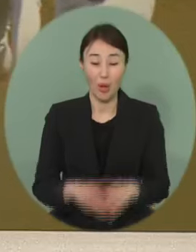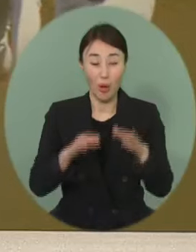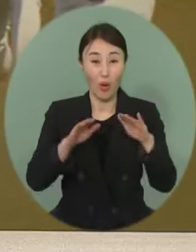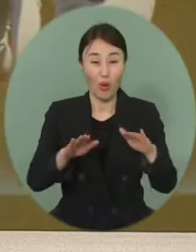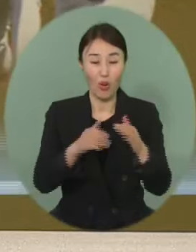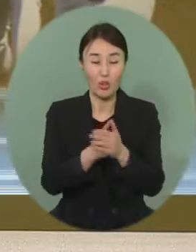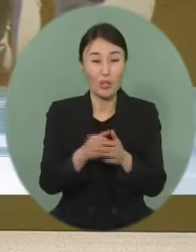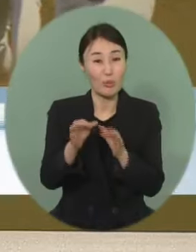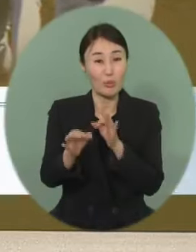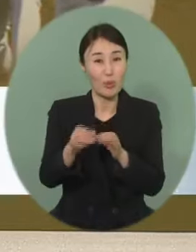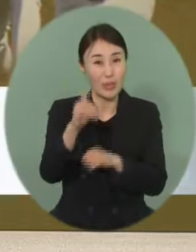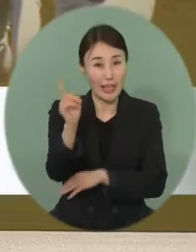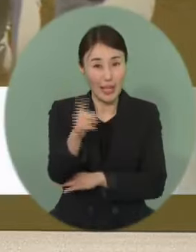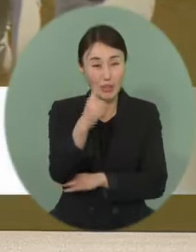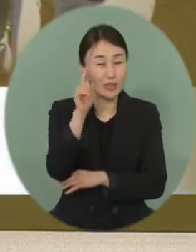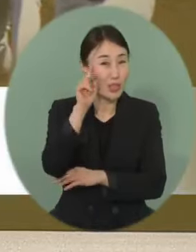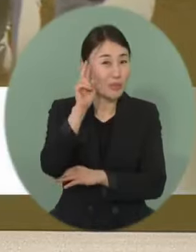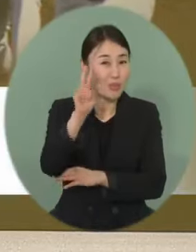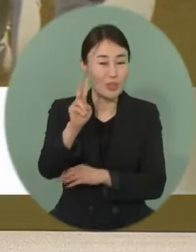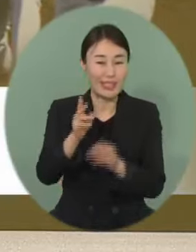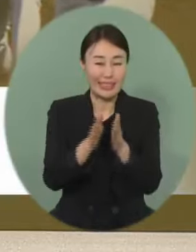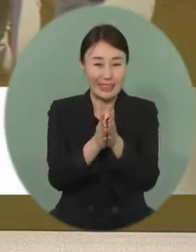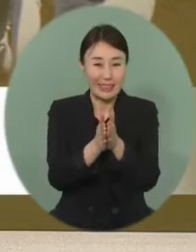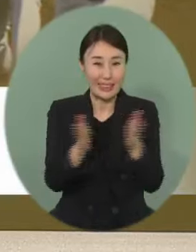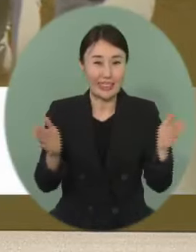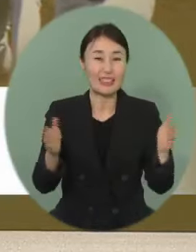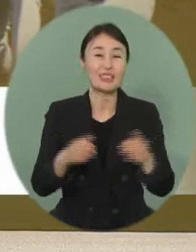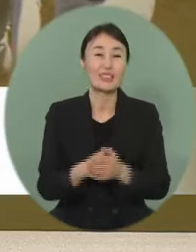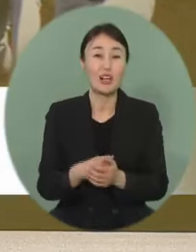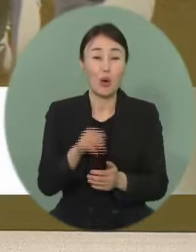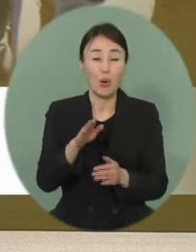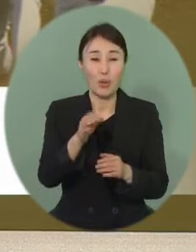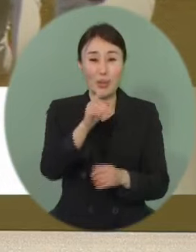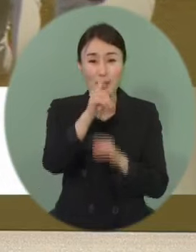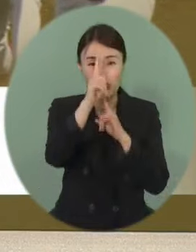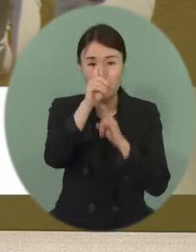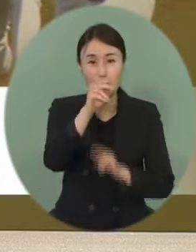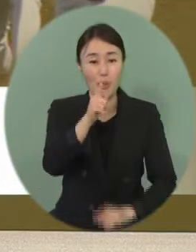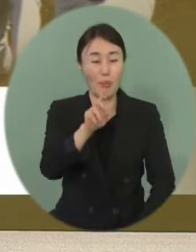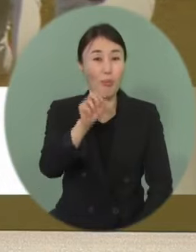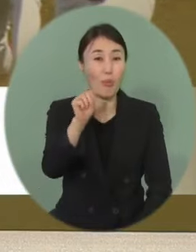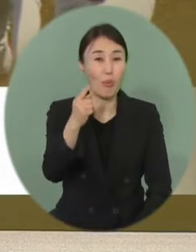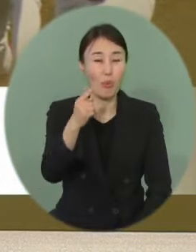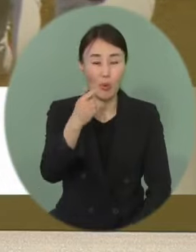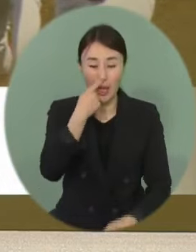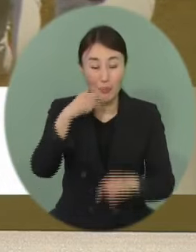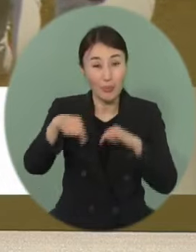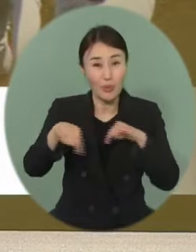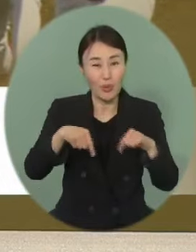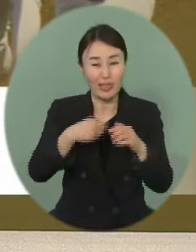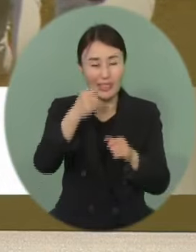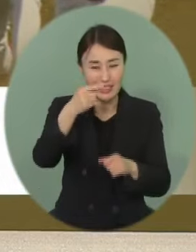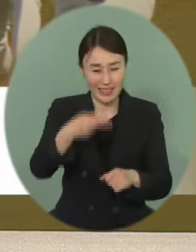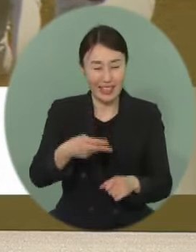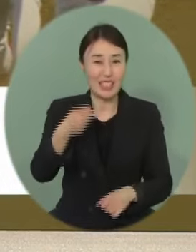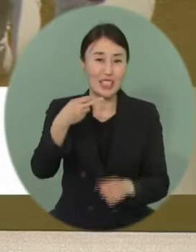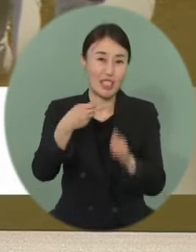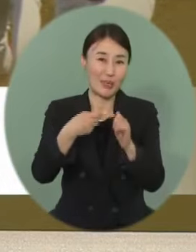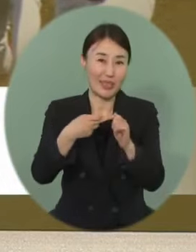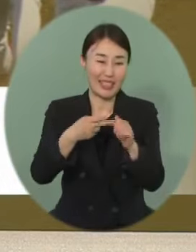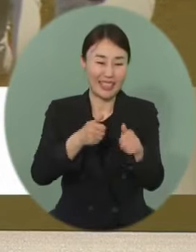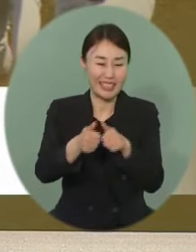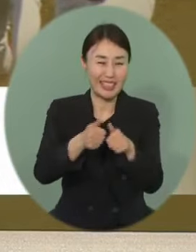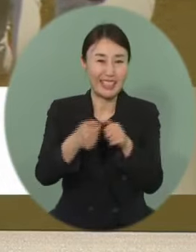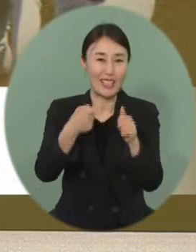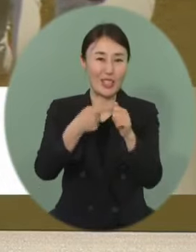올 시즌 프로야구가 모레 본격적인 서막을 알리는 가운데 이범호 기아 타이거즈 감독이 12번째 우승을 향한 힘찬